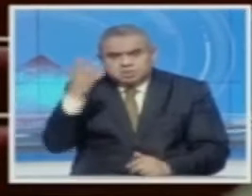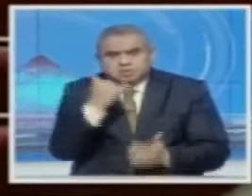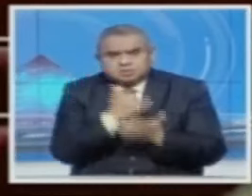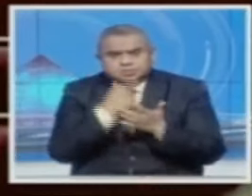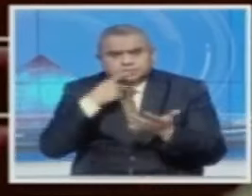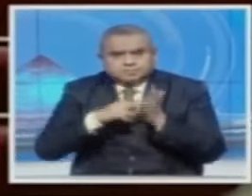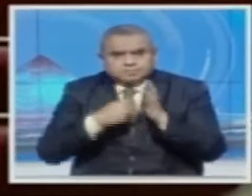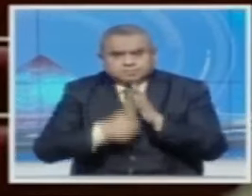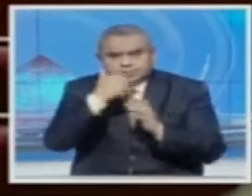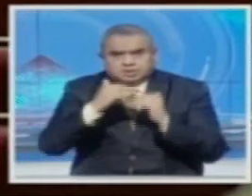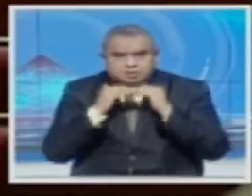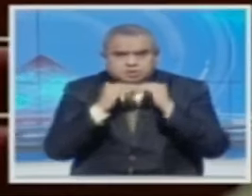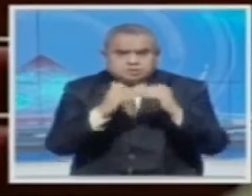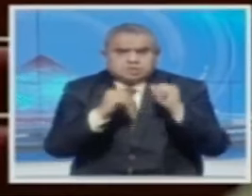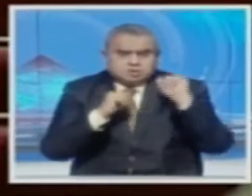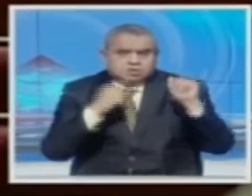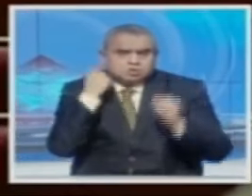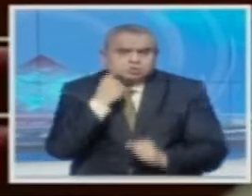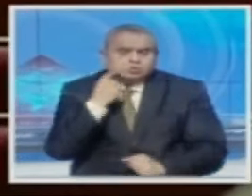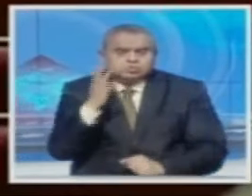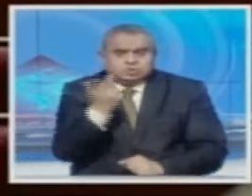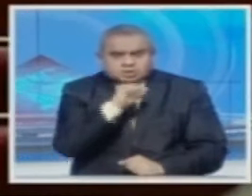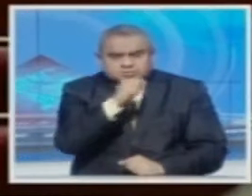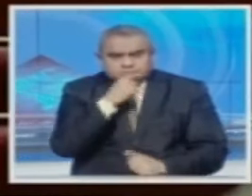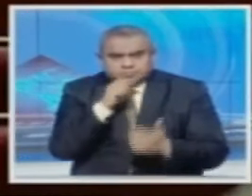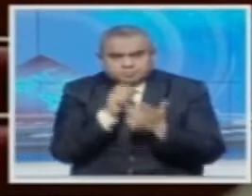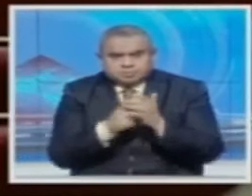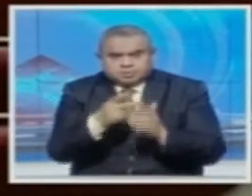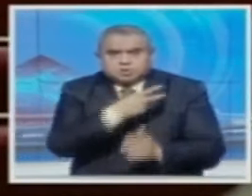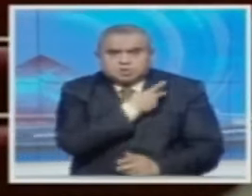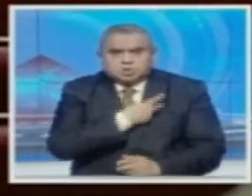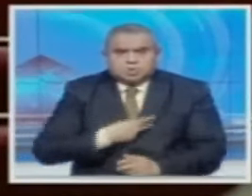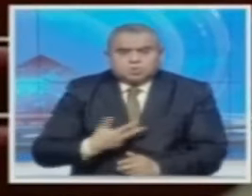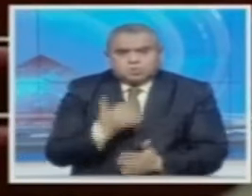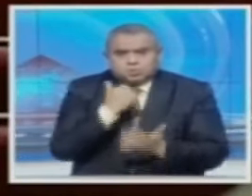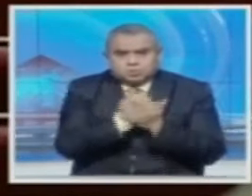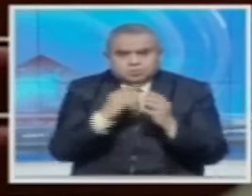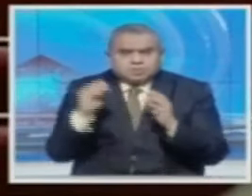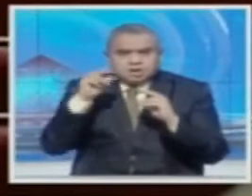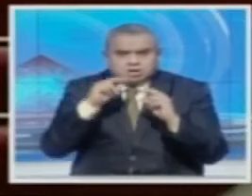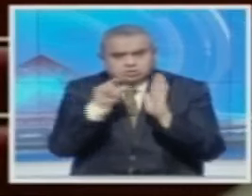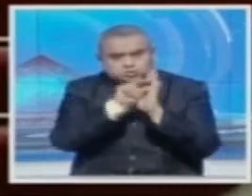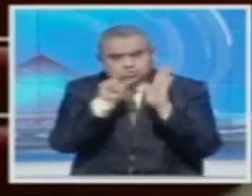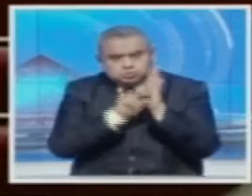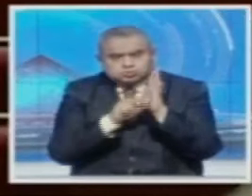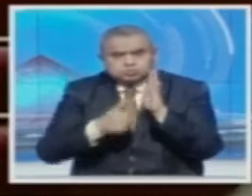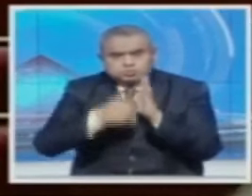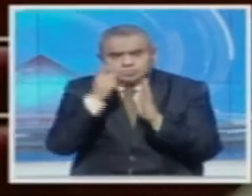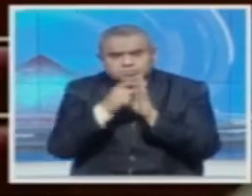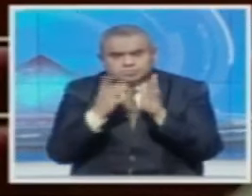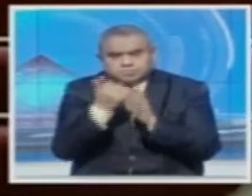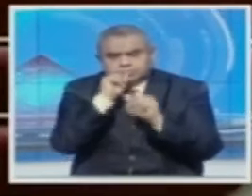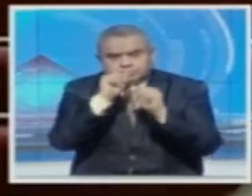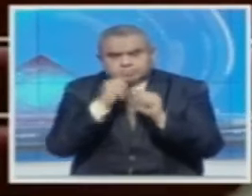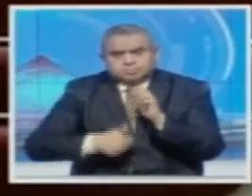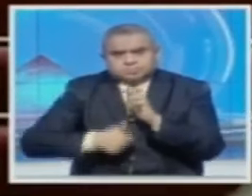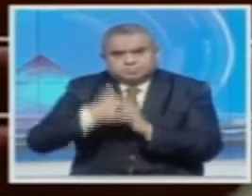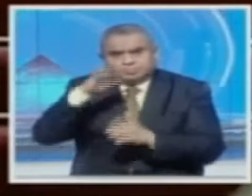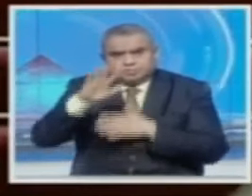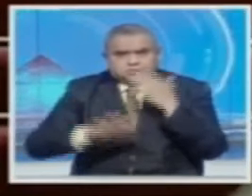إلى استقرار السودان وتؤدي إلى حكم دستوري يخرج السودان من